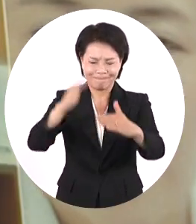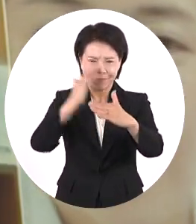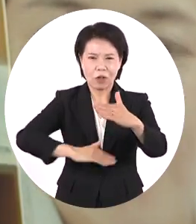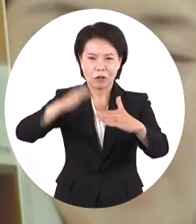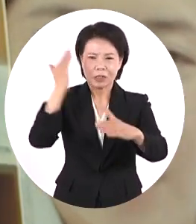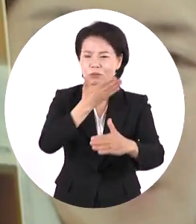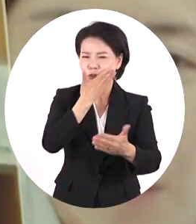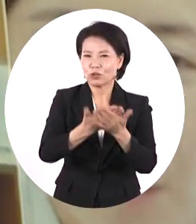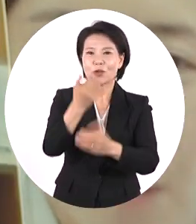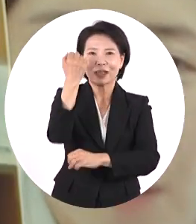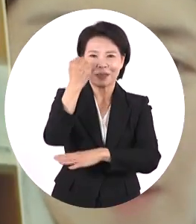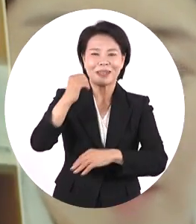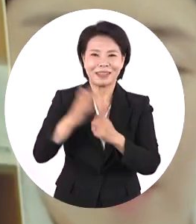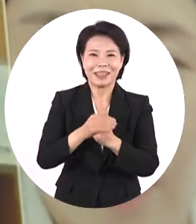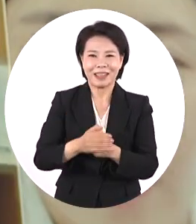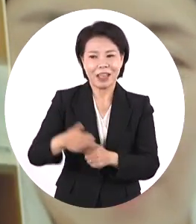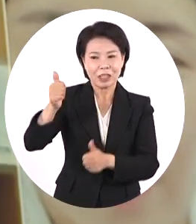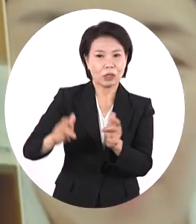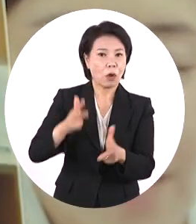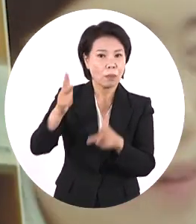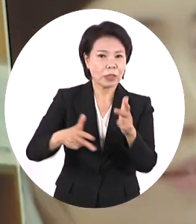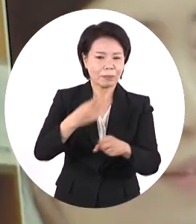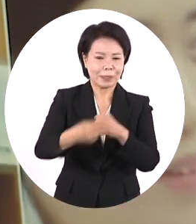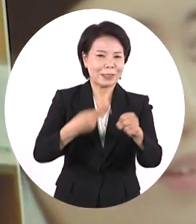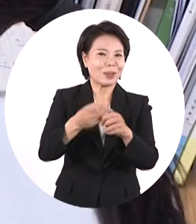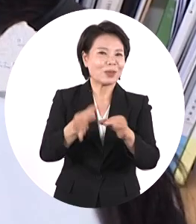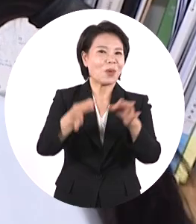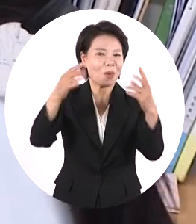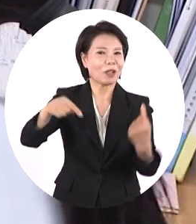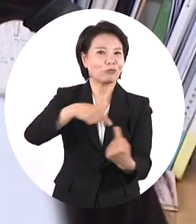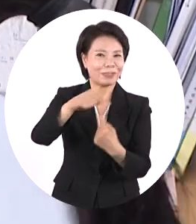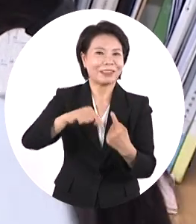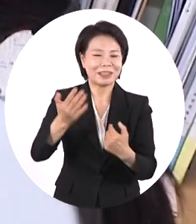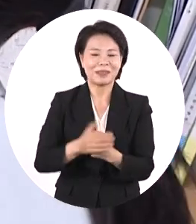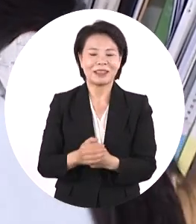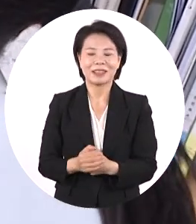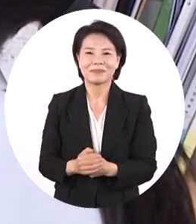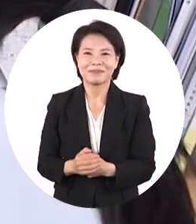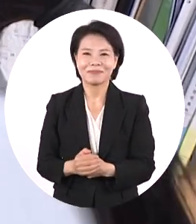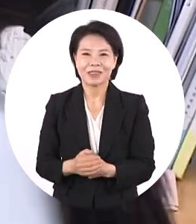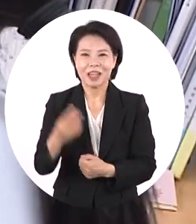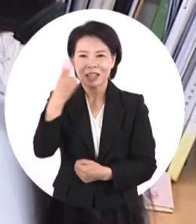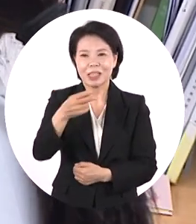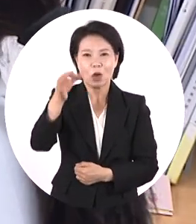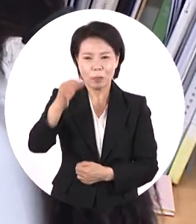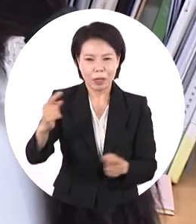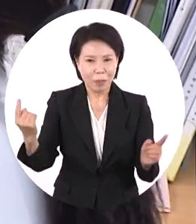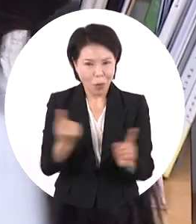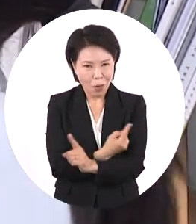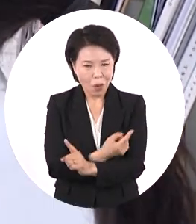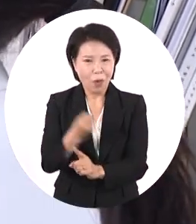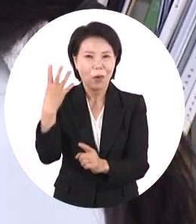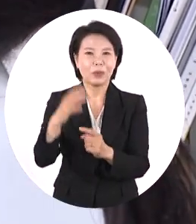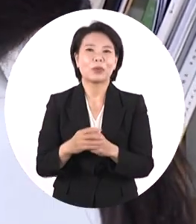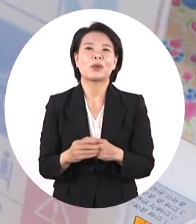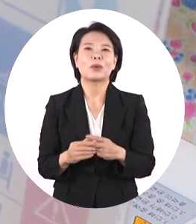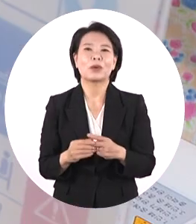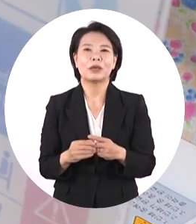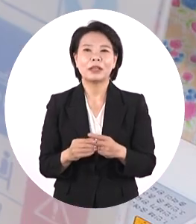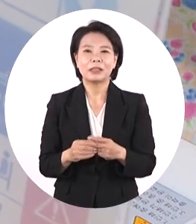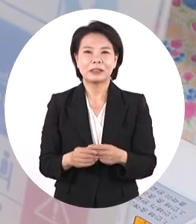중요한 기반이 됩니다. 시범사업은 2년간 운영되는데요. 진료비 변동,